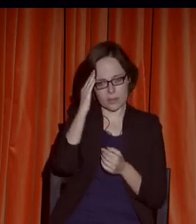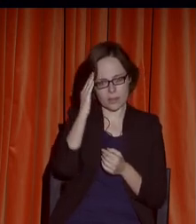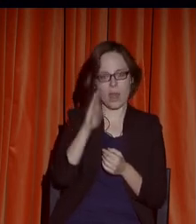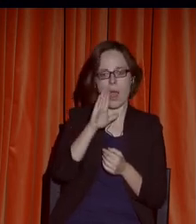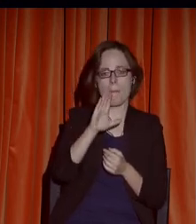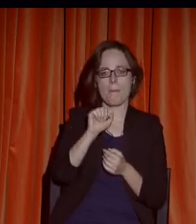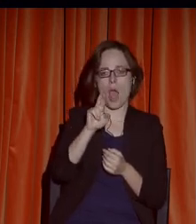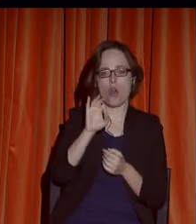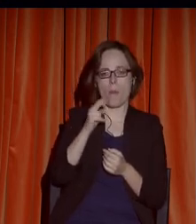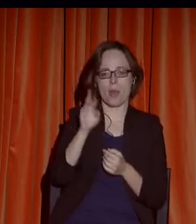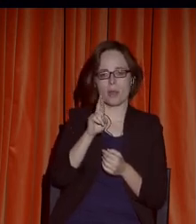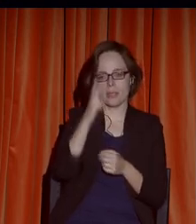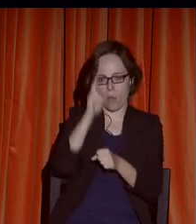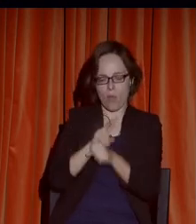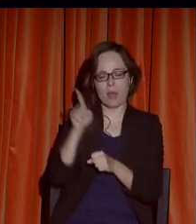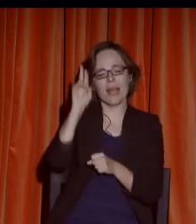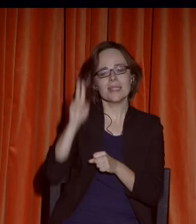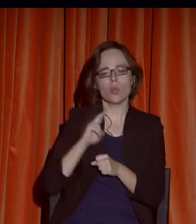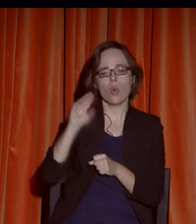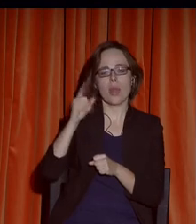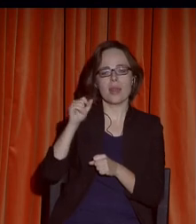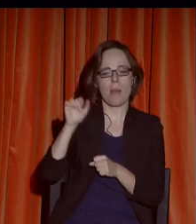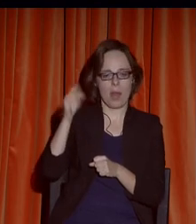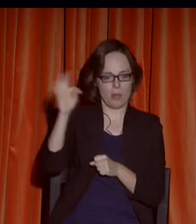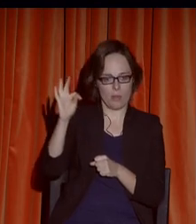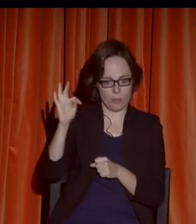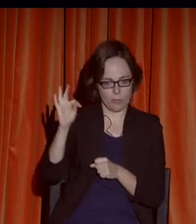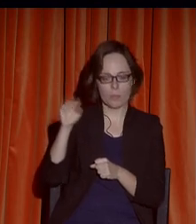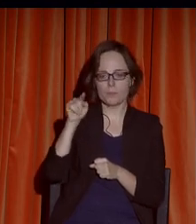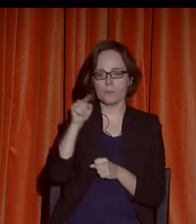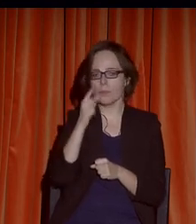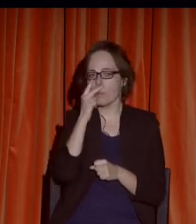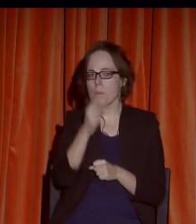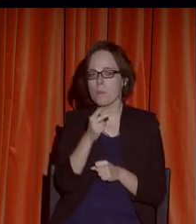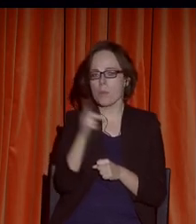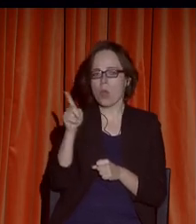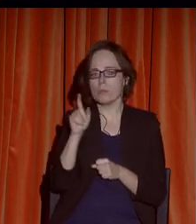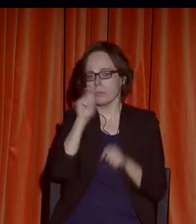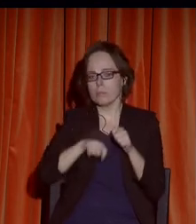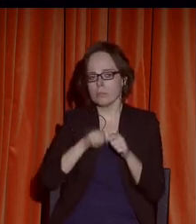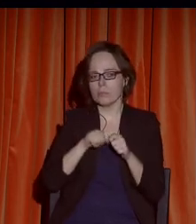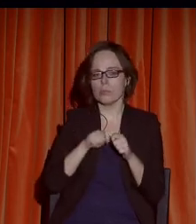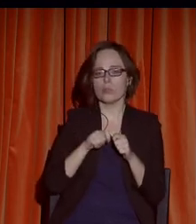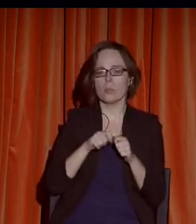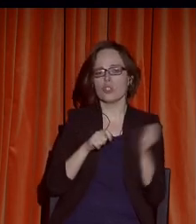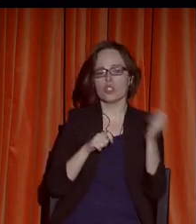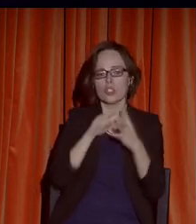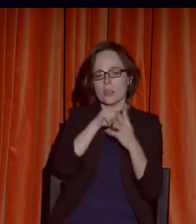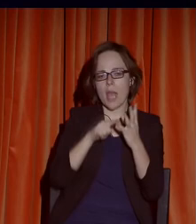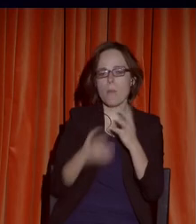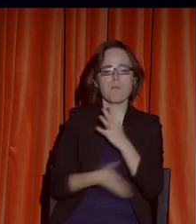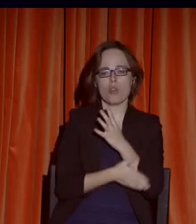barometr zaufania Instytutu Edelmana, który patrzy na cztery, co nazywa czterema fundamentami życia